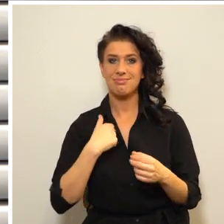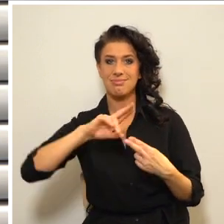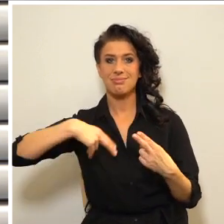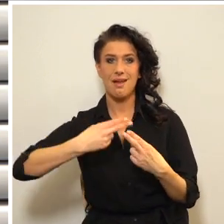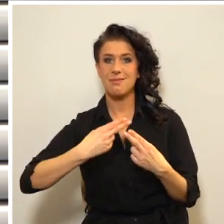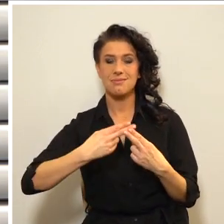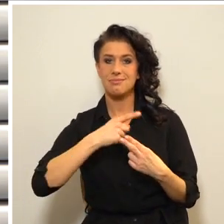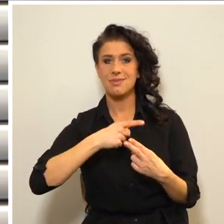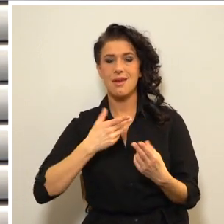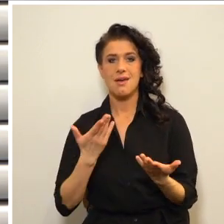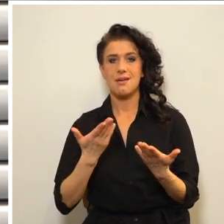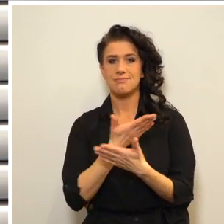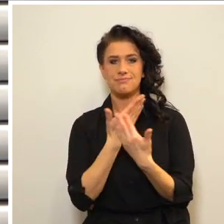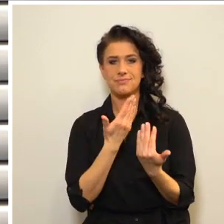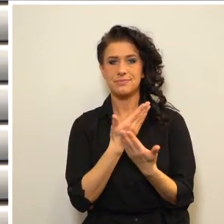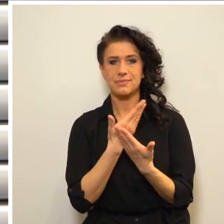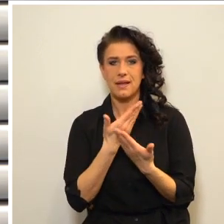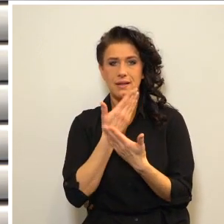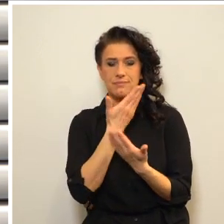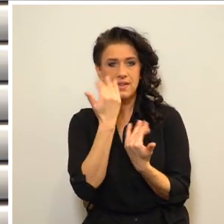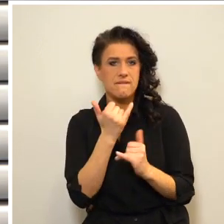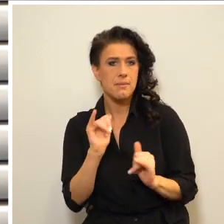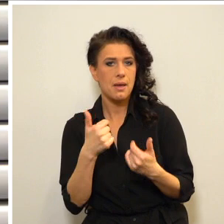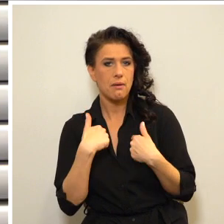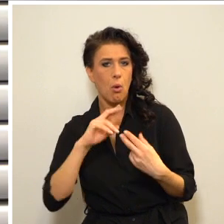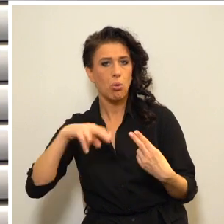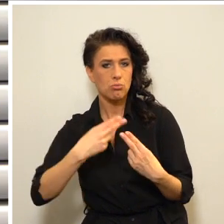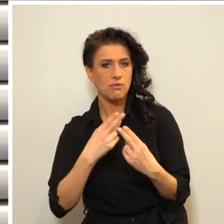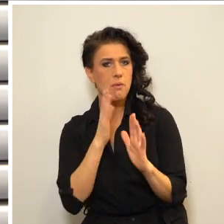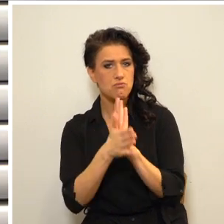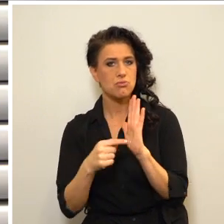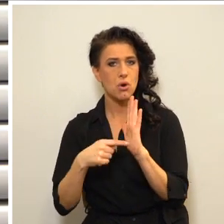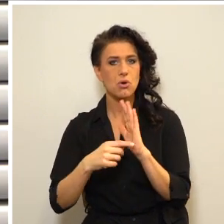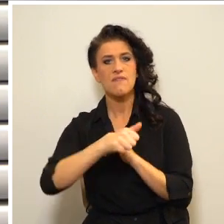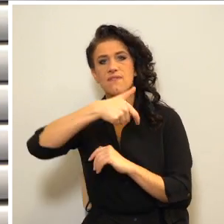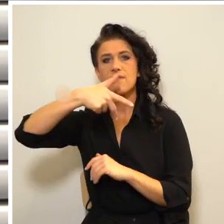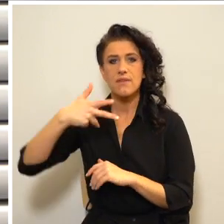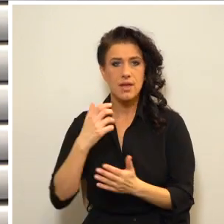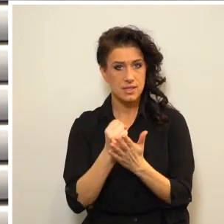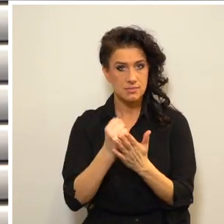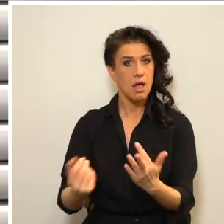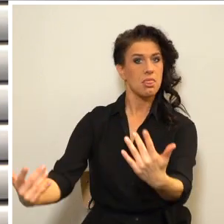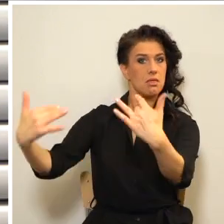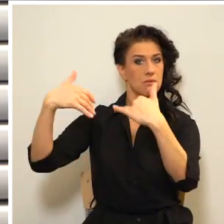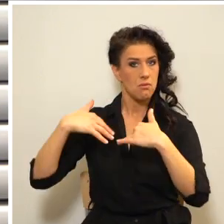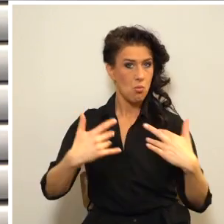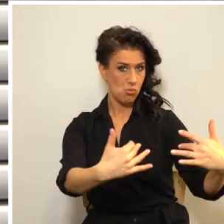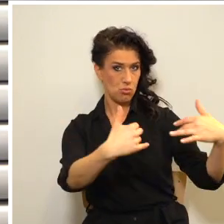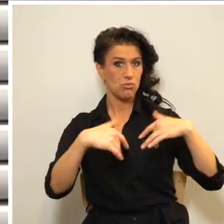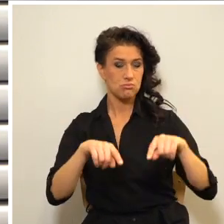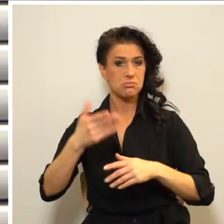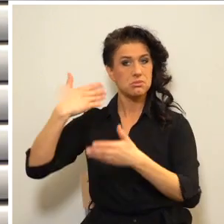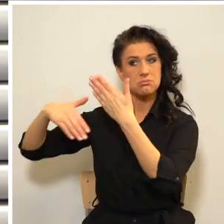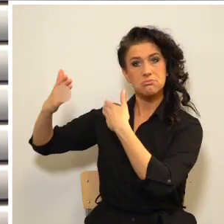sposób jednoznacznie odpowiedzieć czynników jest na pewno bardzo wiele Dlatego bo dawniej